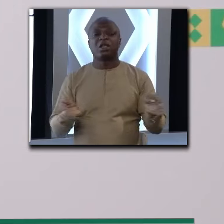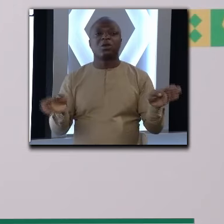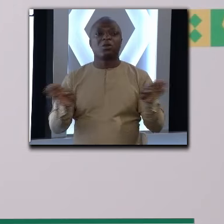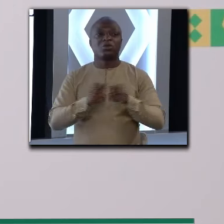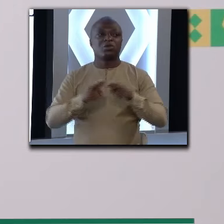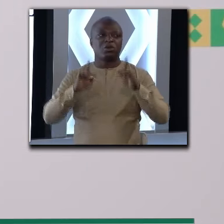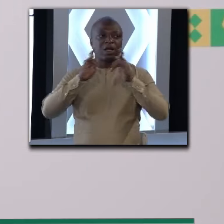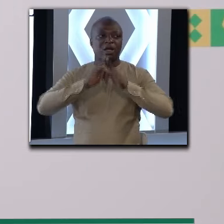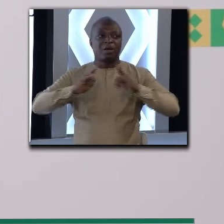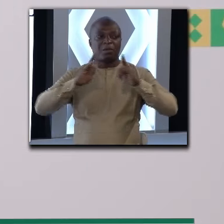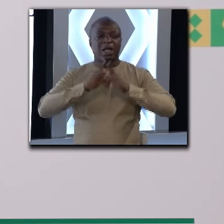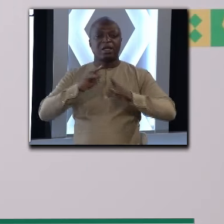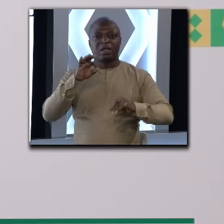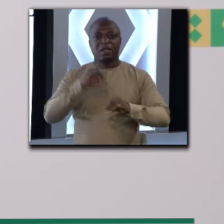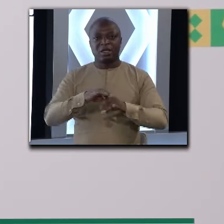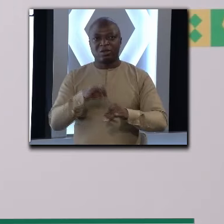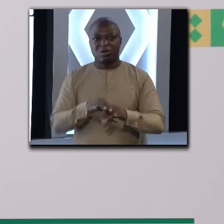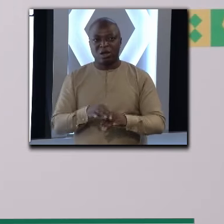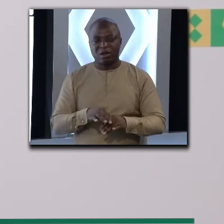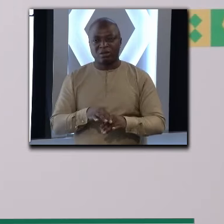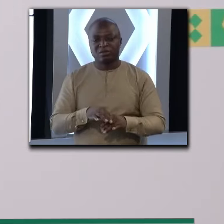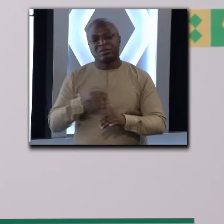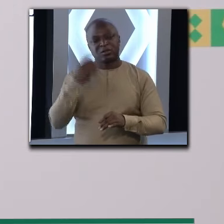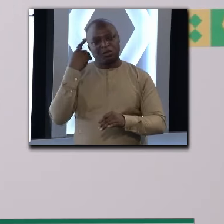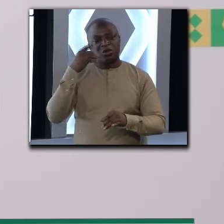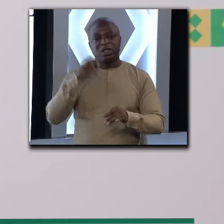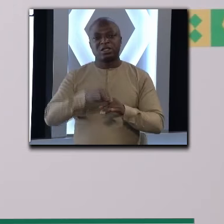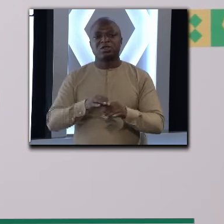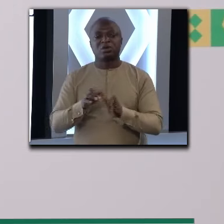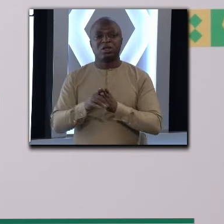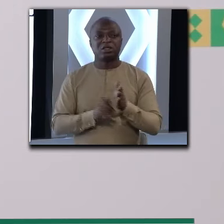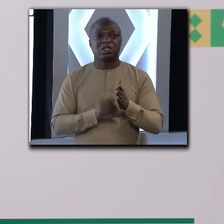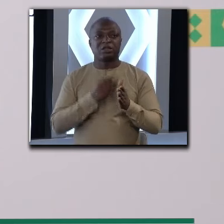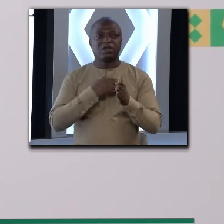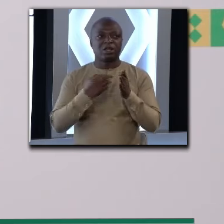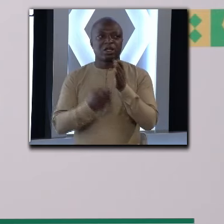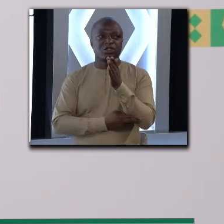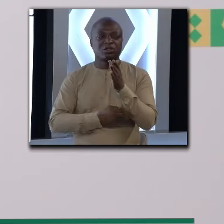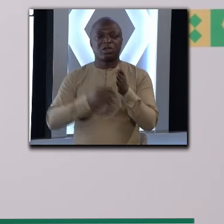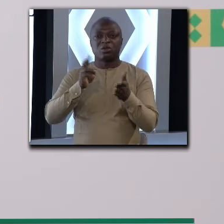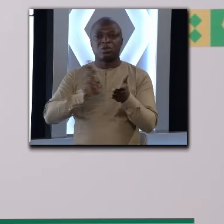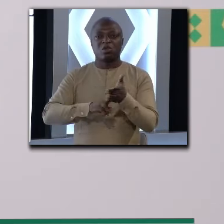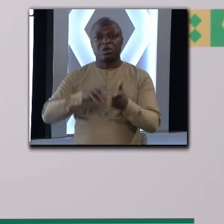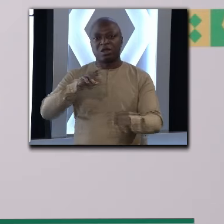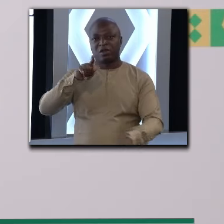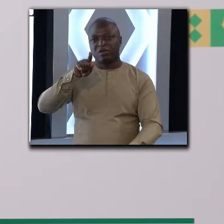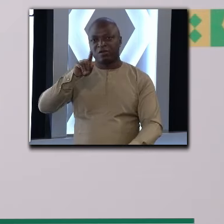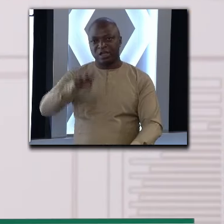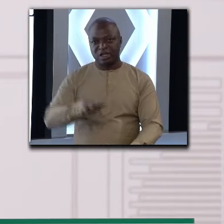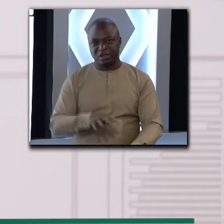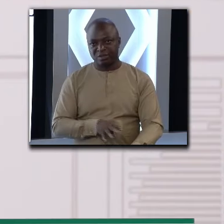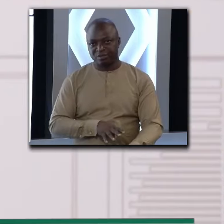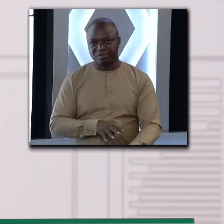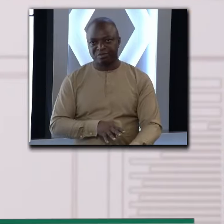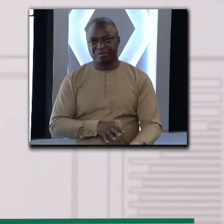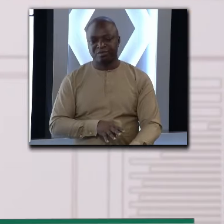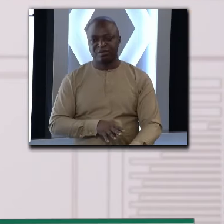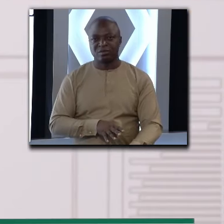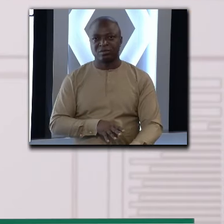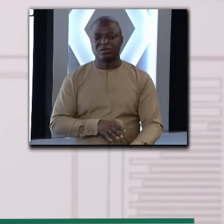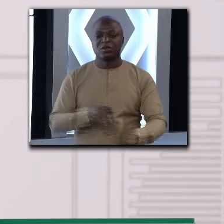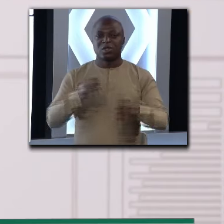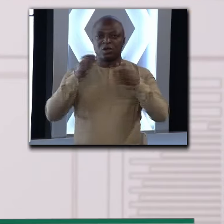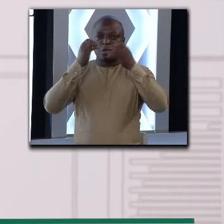de la campagne électorale pour les élections législatives et régionales de 2024.